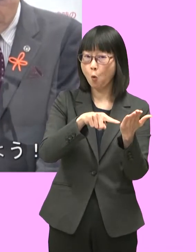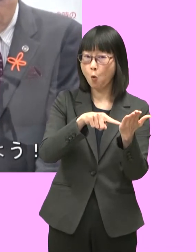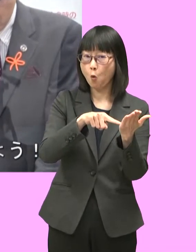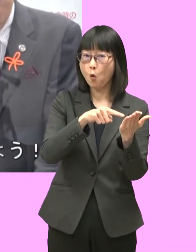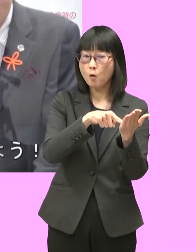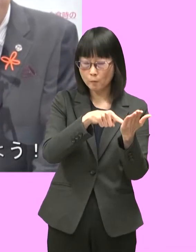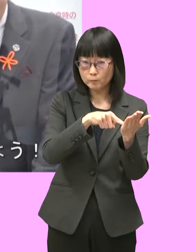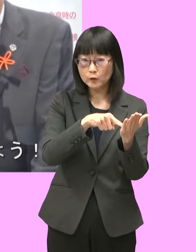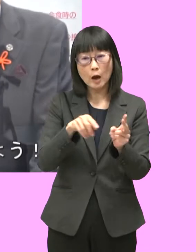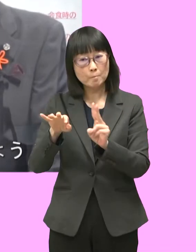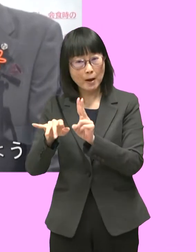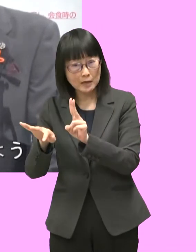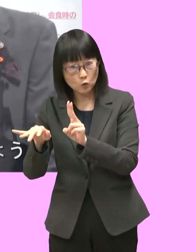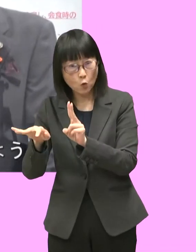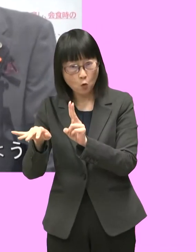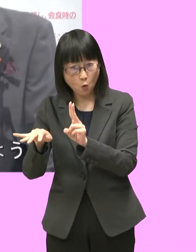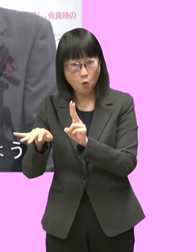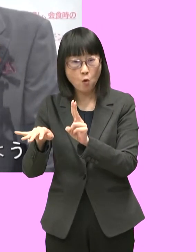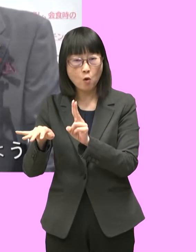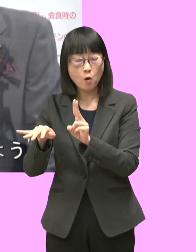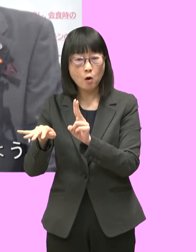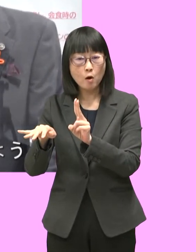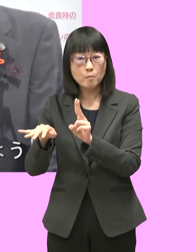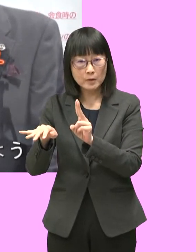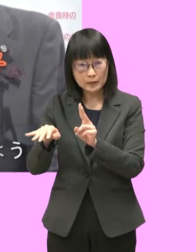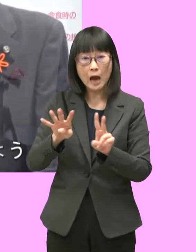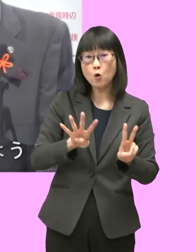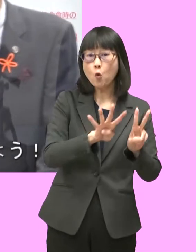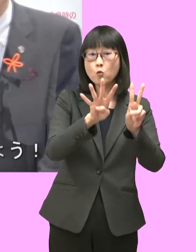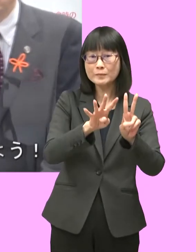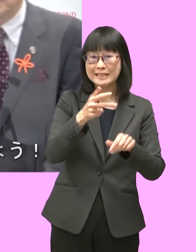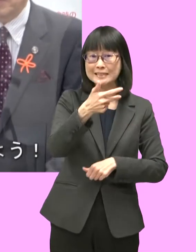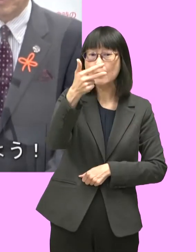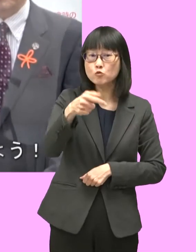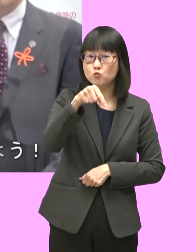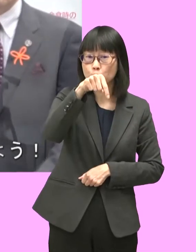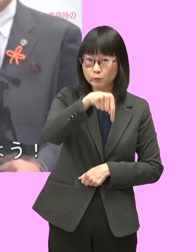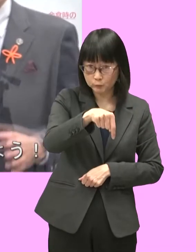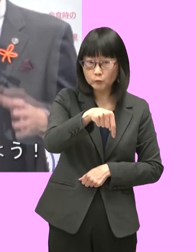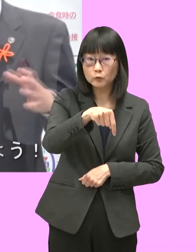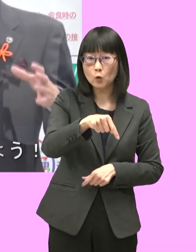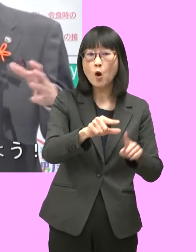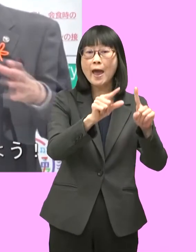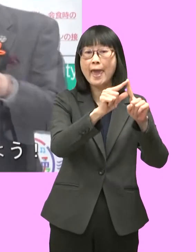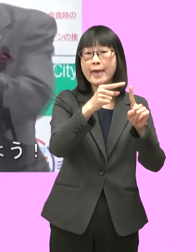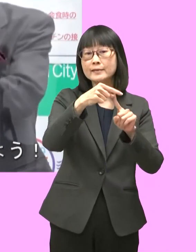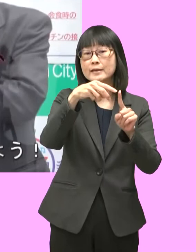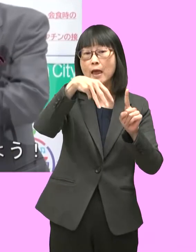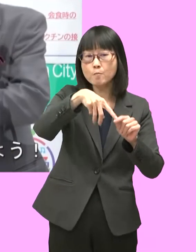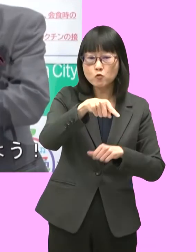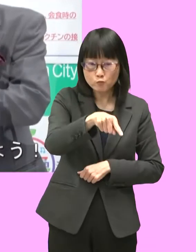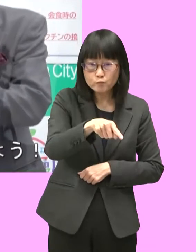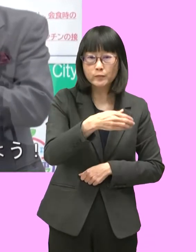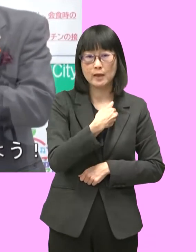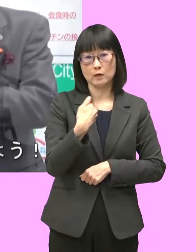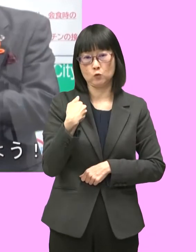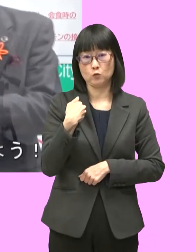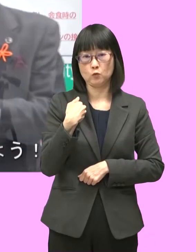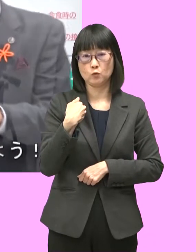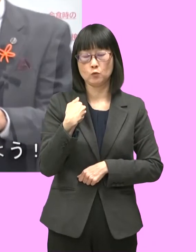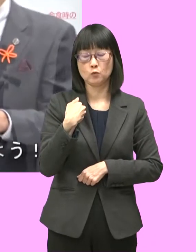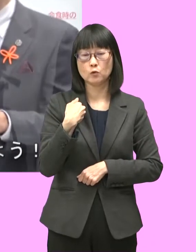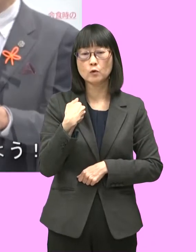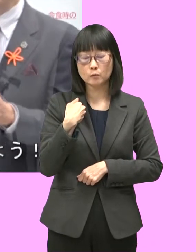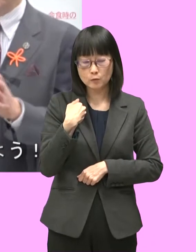からセブンイレブンの ATM などで行うことができます。まあ、パソコンだとカードリーダーがまた必要になってくるわけ